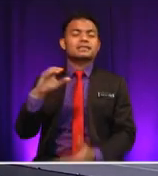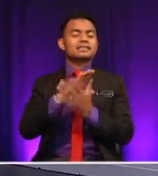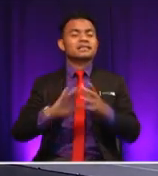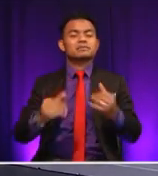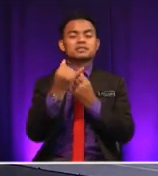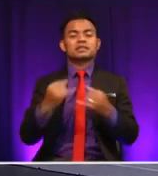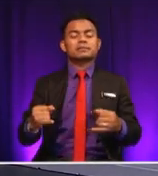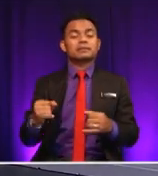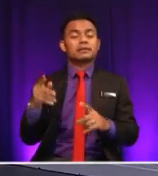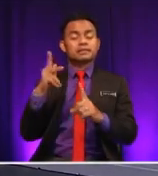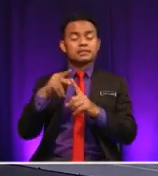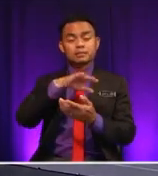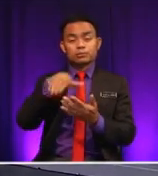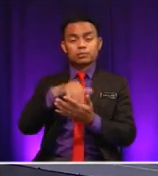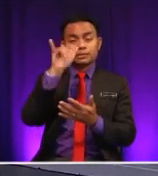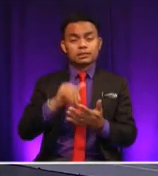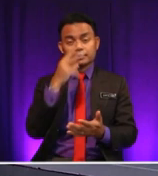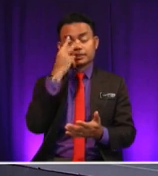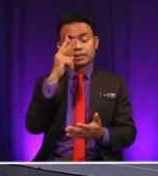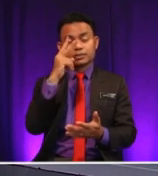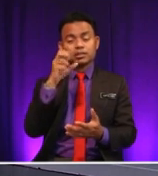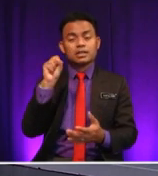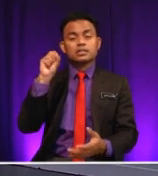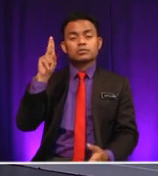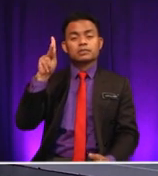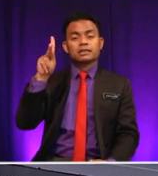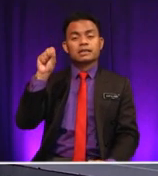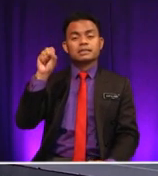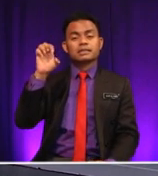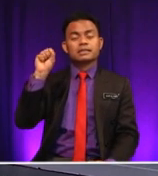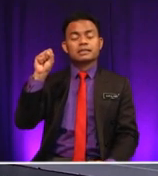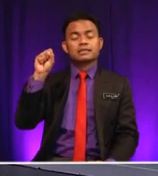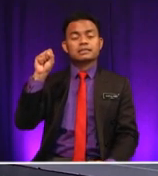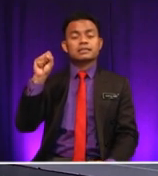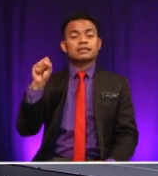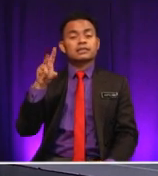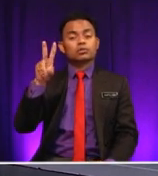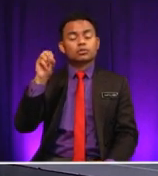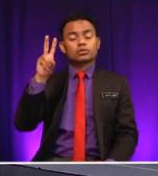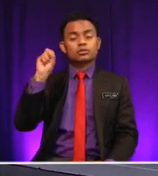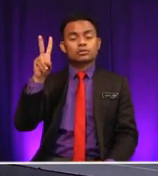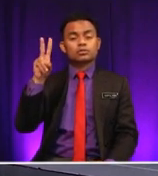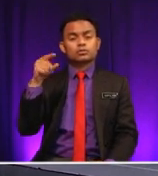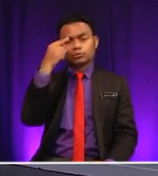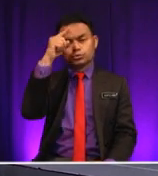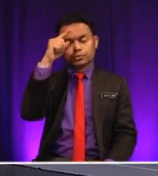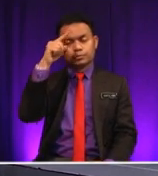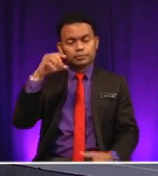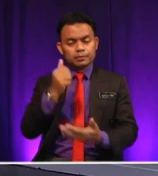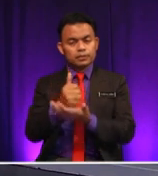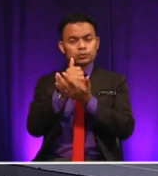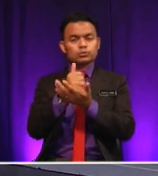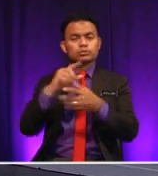yang sudah menyaksikan sukses SPM 2022 yang merupakan satu inisiatif untuk membantu rekan-rekan kita yang ingin mengambil